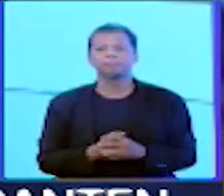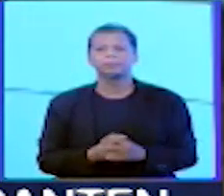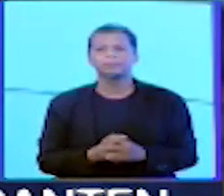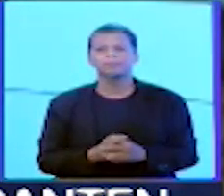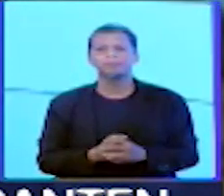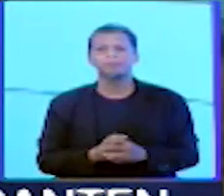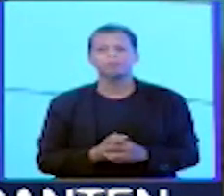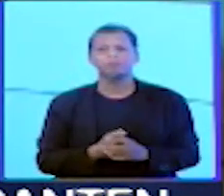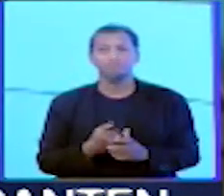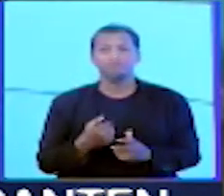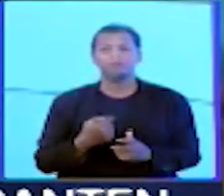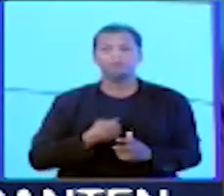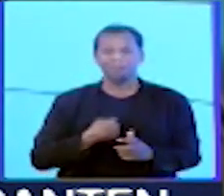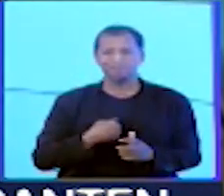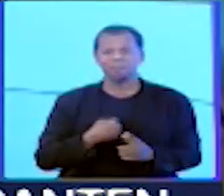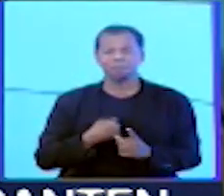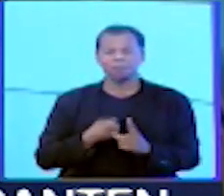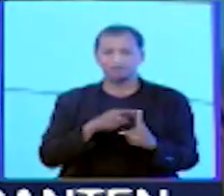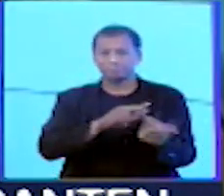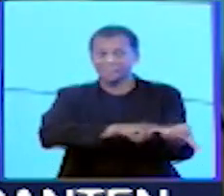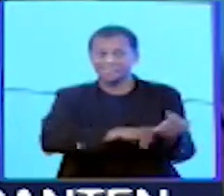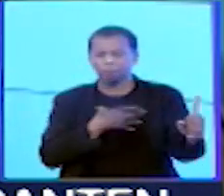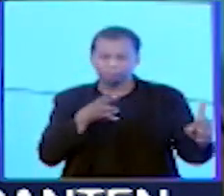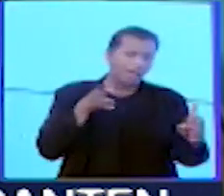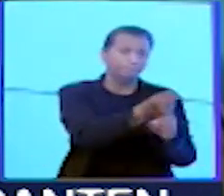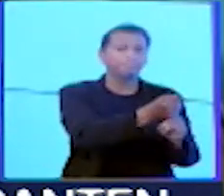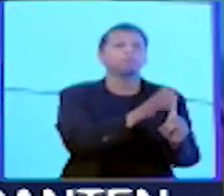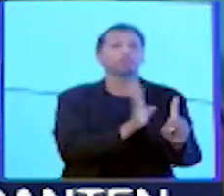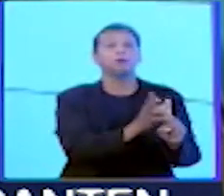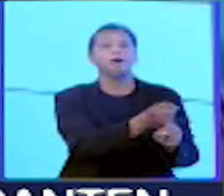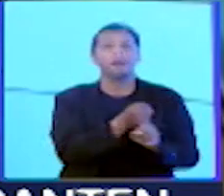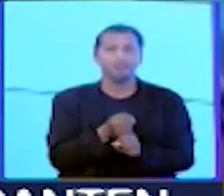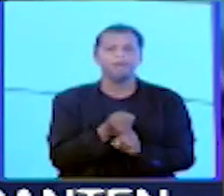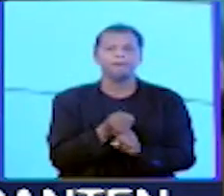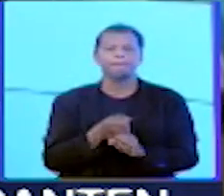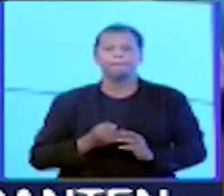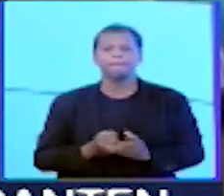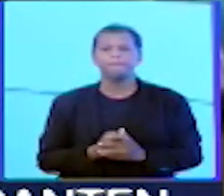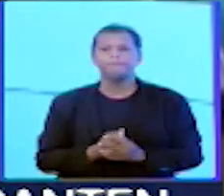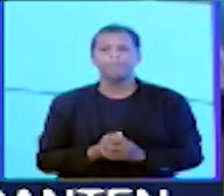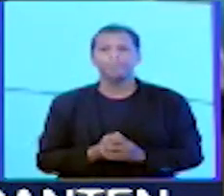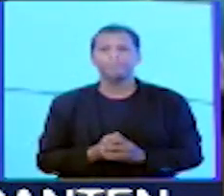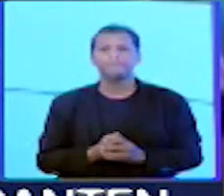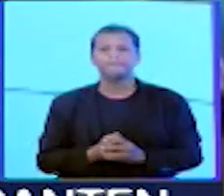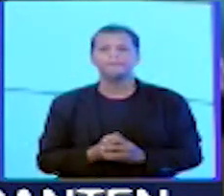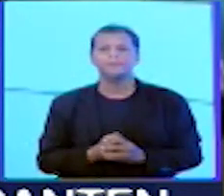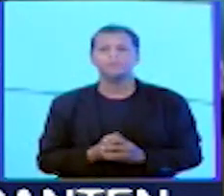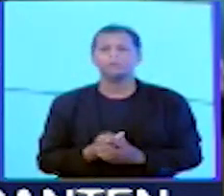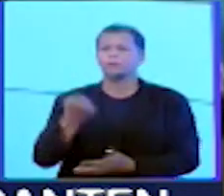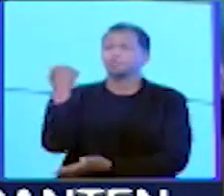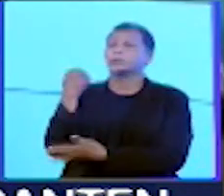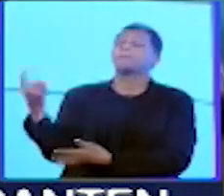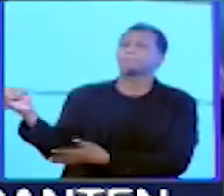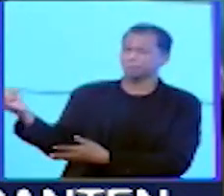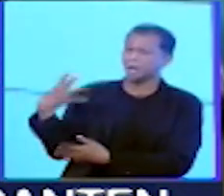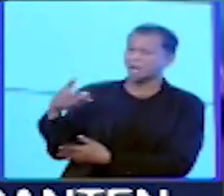pasien, ya. Kemudian dihentikan di jalan, ditanya, mengaku bahwa dia baru saja melakukan aborsi di